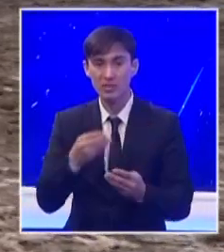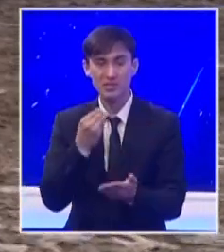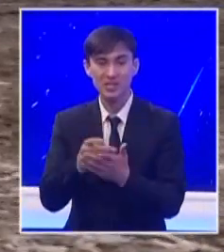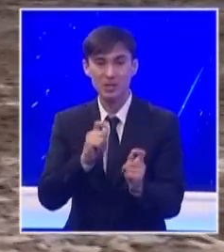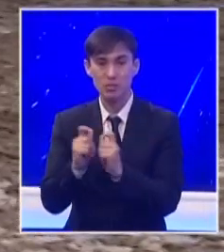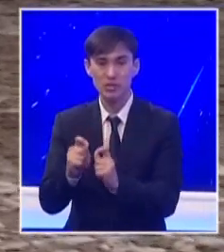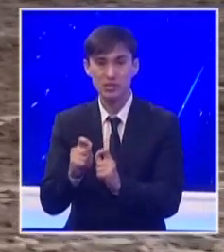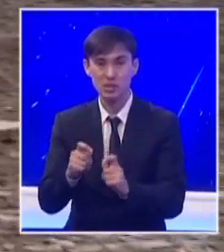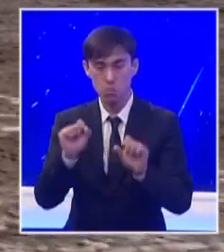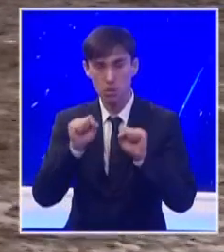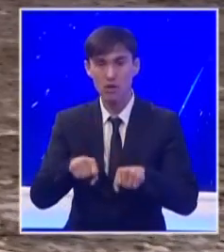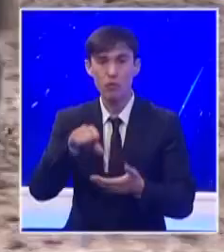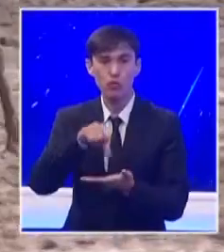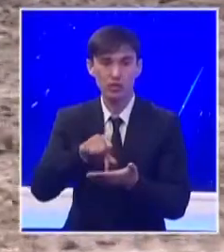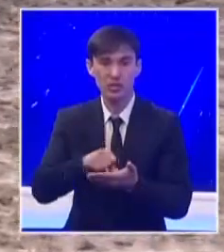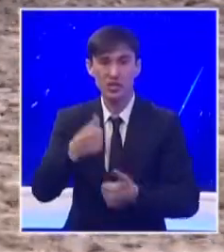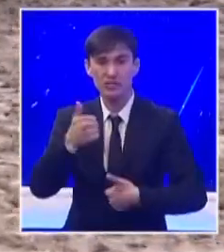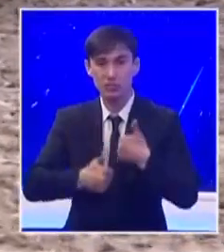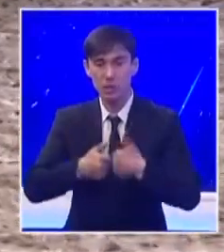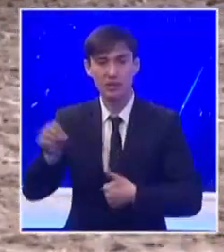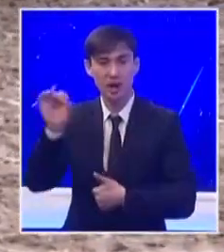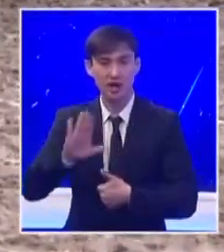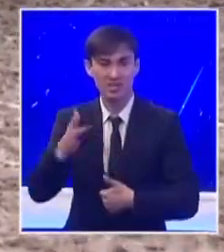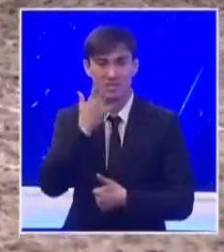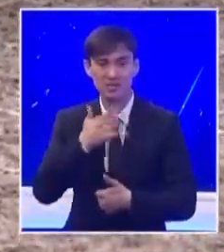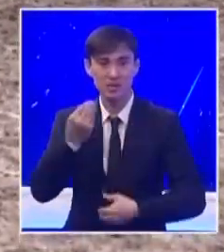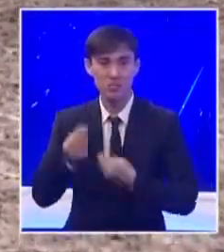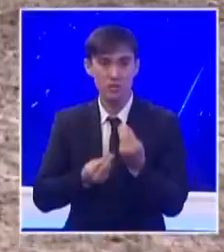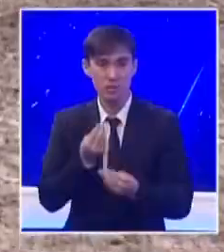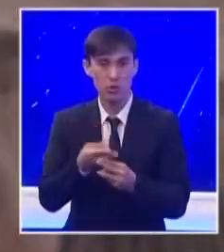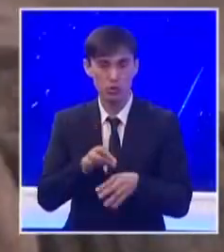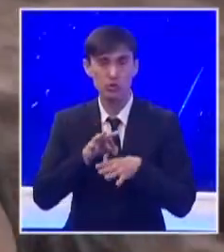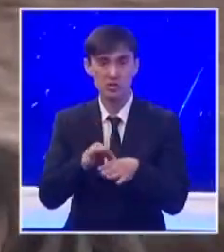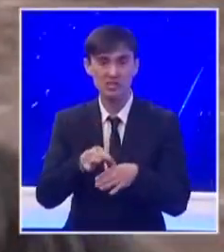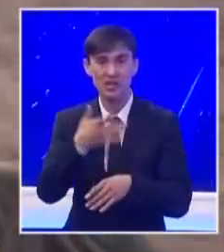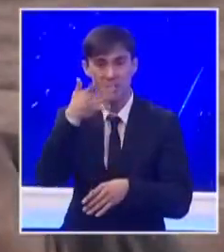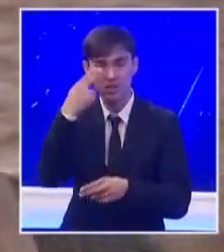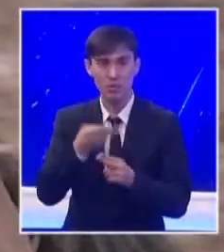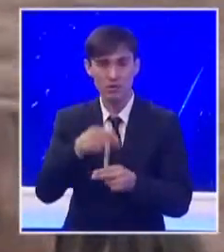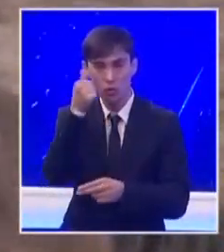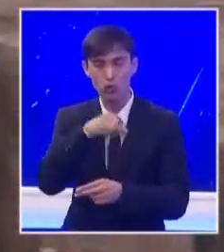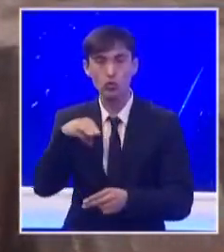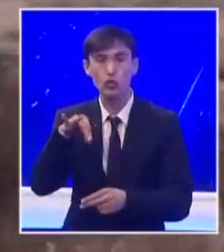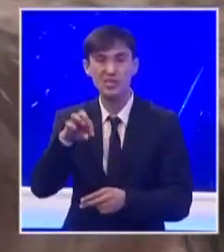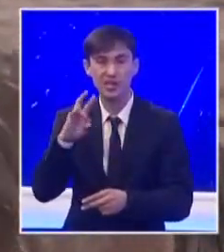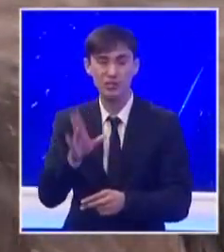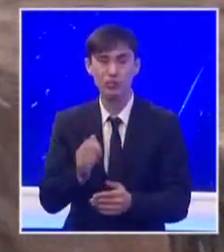ценные призы, но и право на участие в чемпионате Азии по национальным играм, который состоится летом этого года в